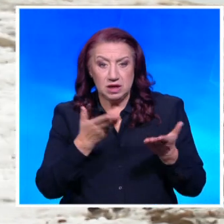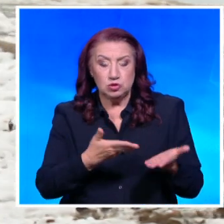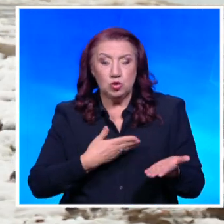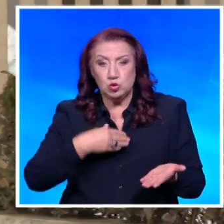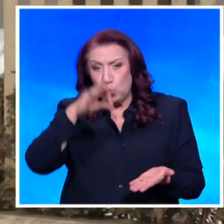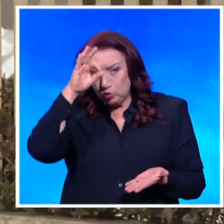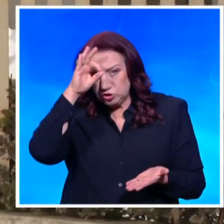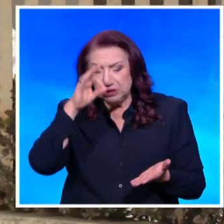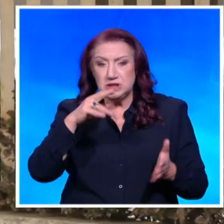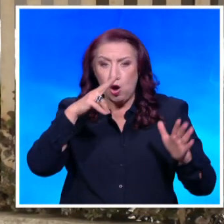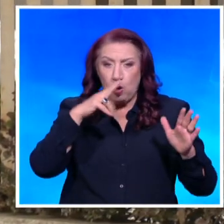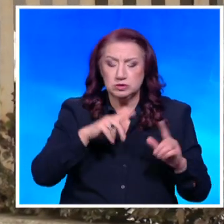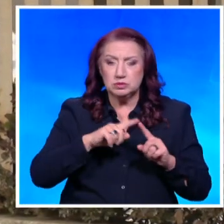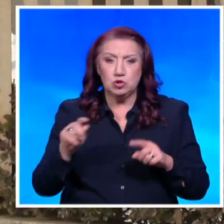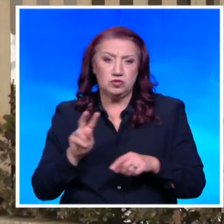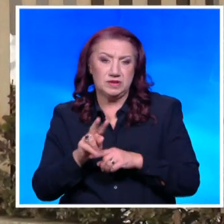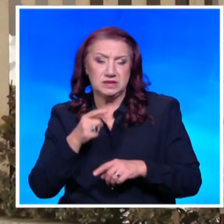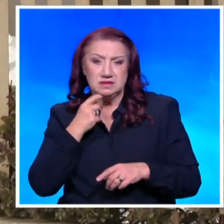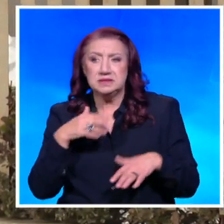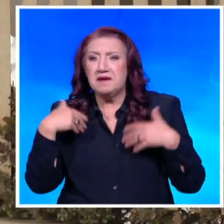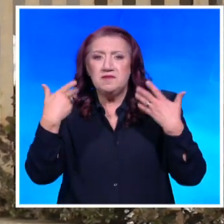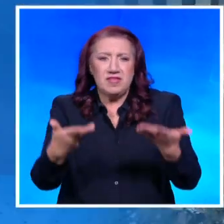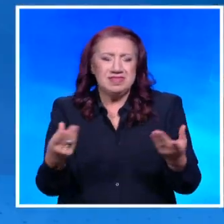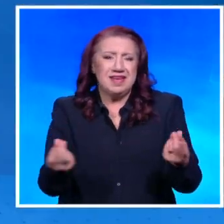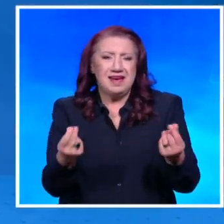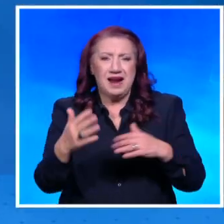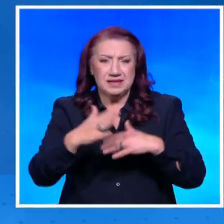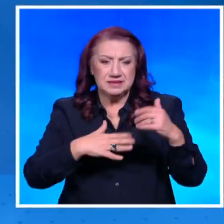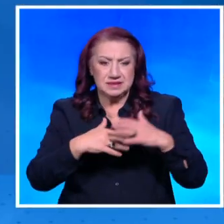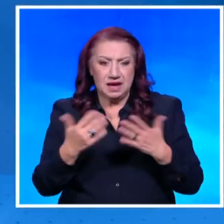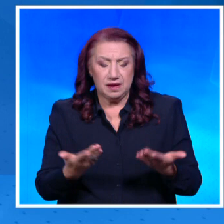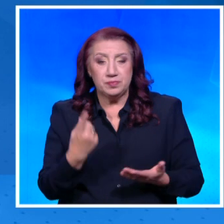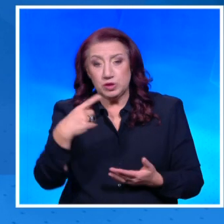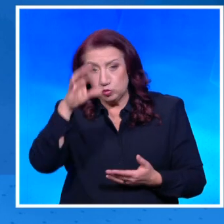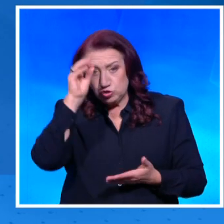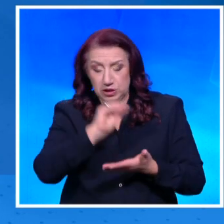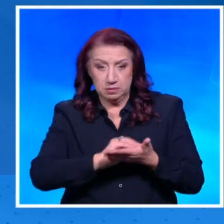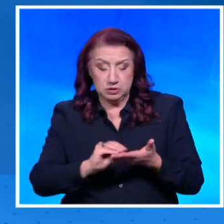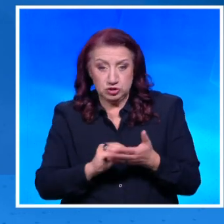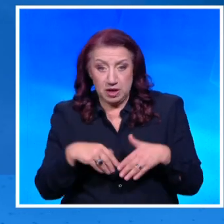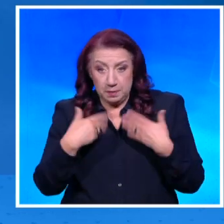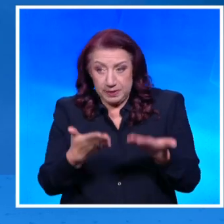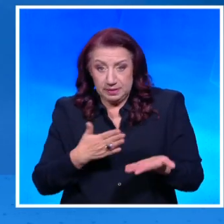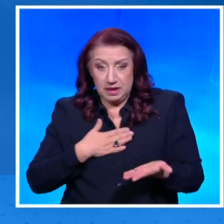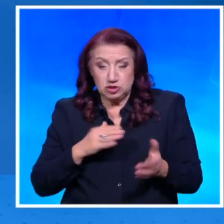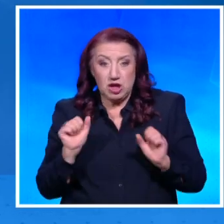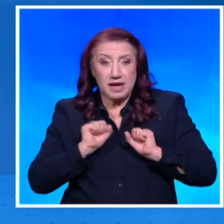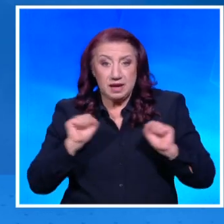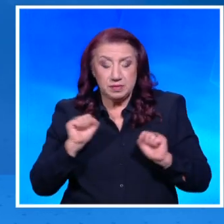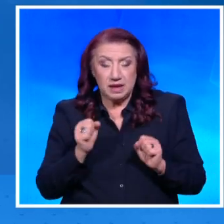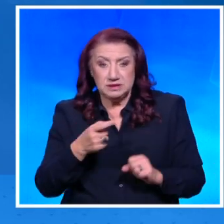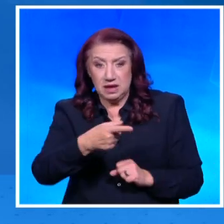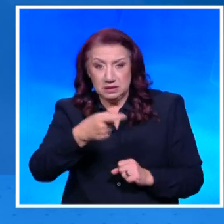навън. Разбираме за случая от писмо на ученик до BTV. Пред гимназията беше извършена стрелба. Стрелецът